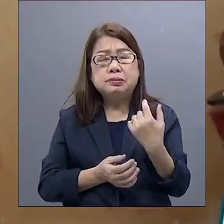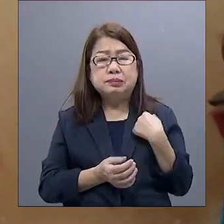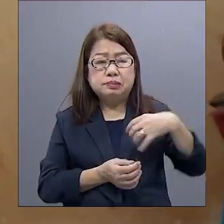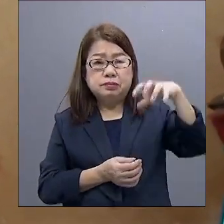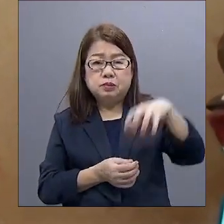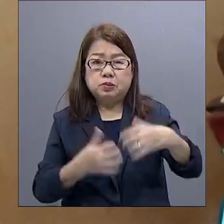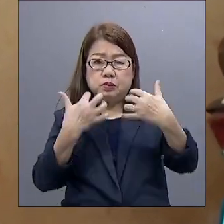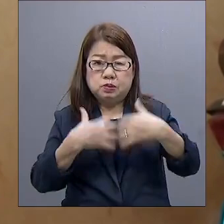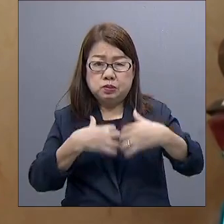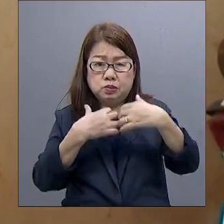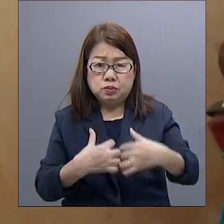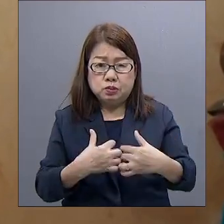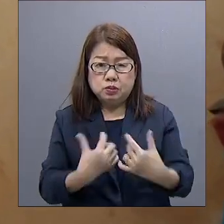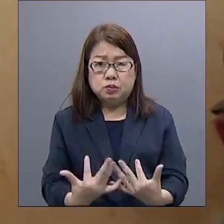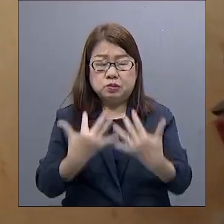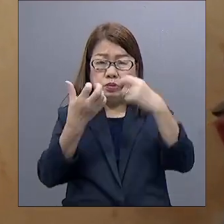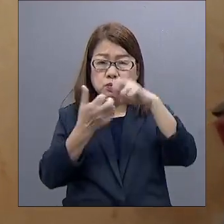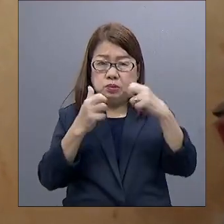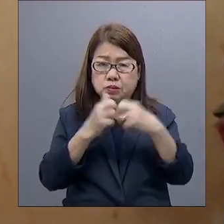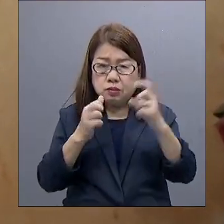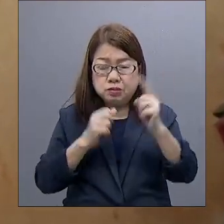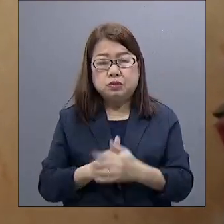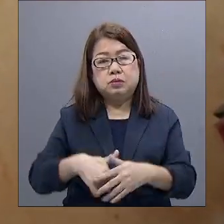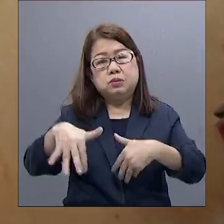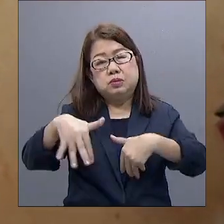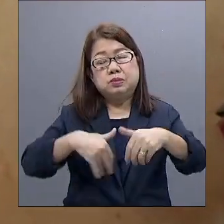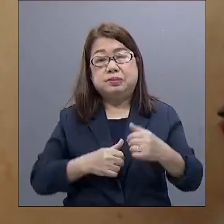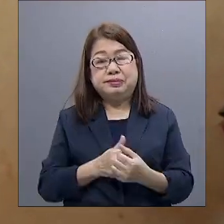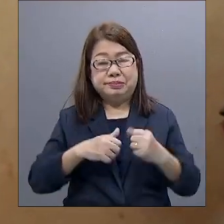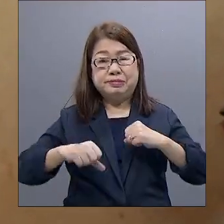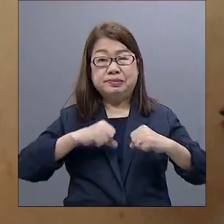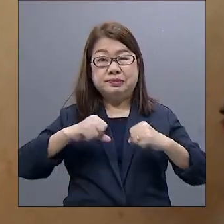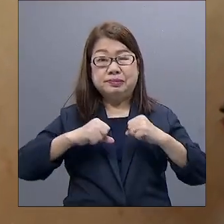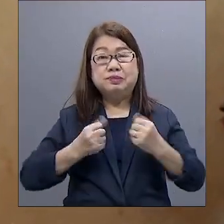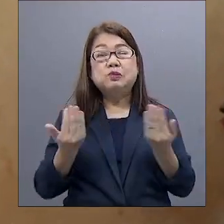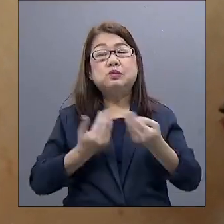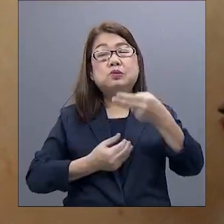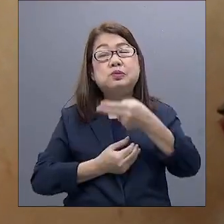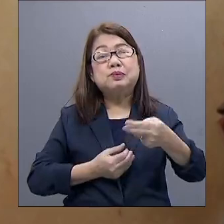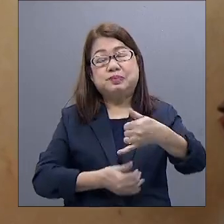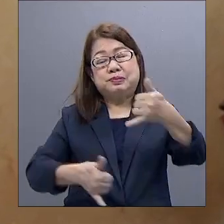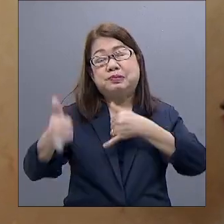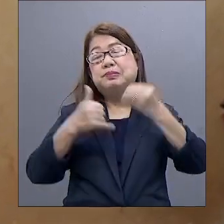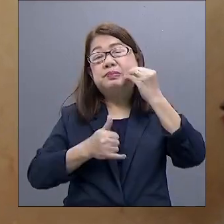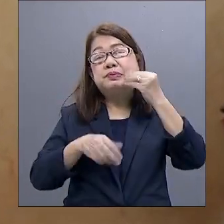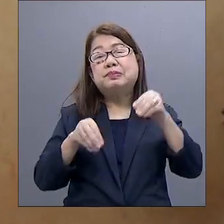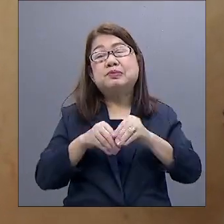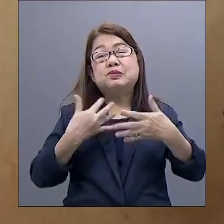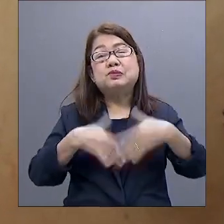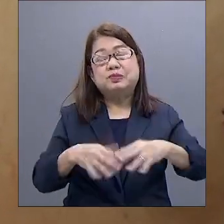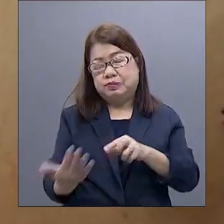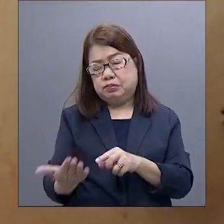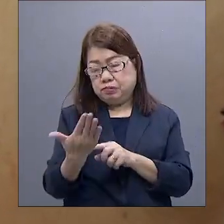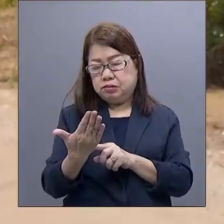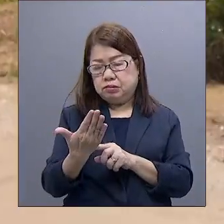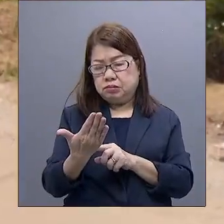อะไรมั่งทีนี้ยวชนเค้ากลมา เขาอธบายให้กับผ även!ผู้ใหญ่ก็เลยต่ต